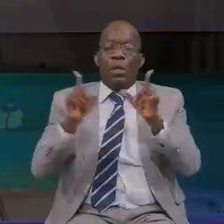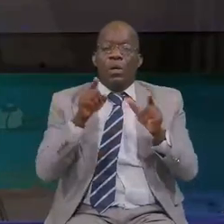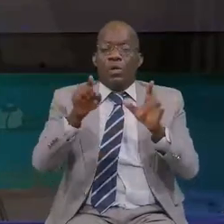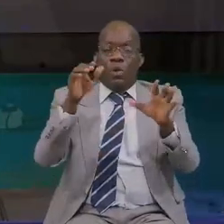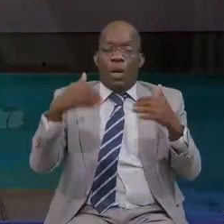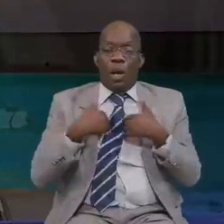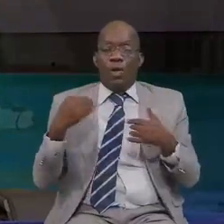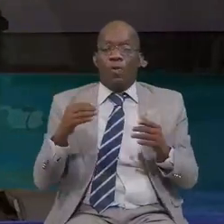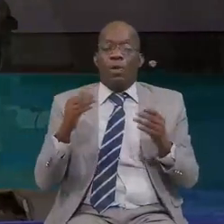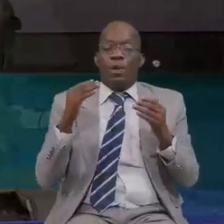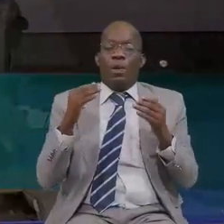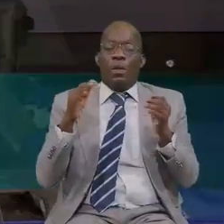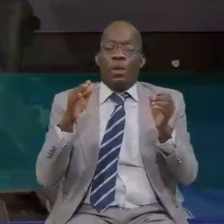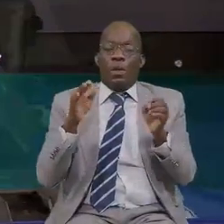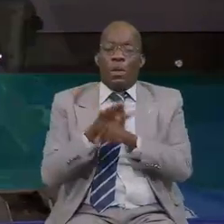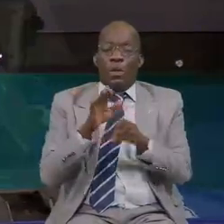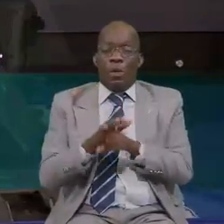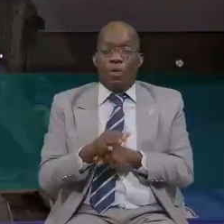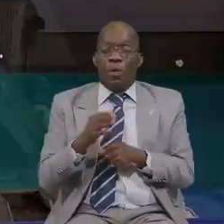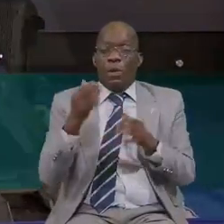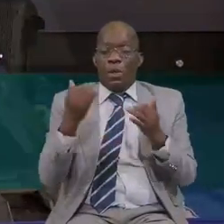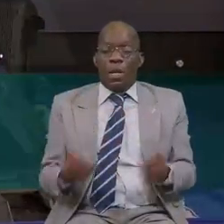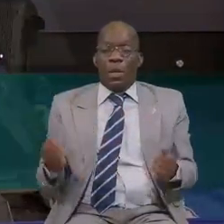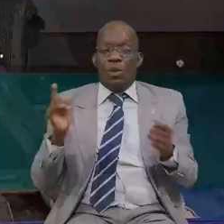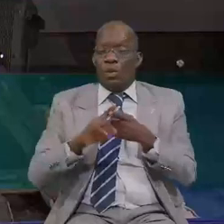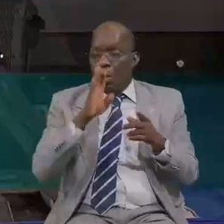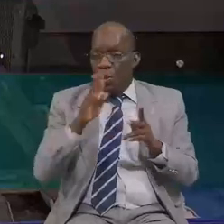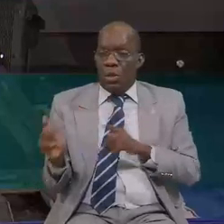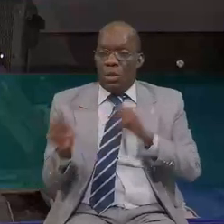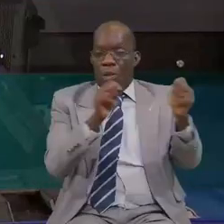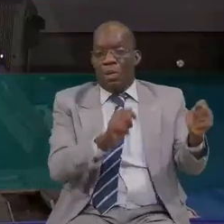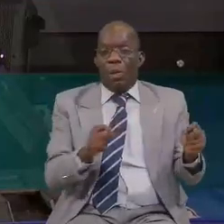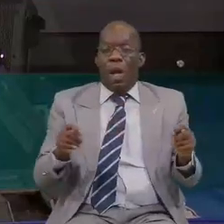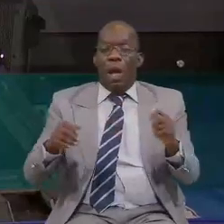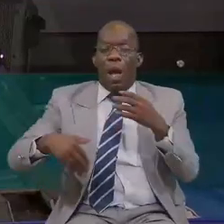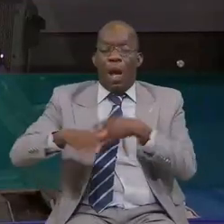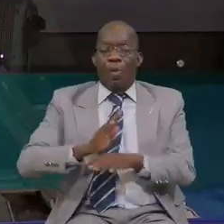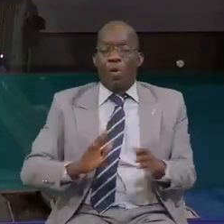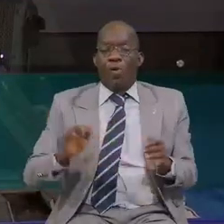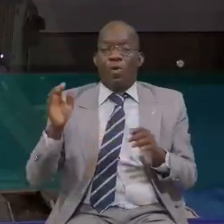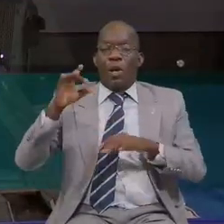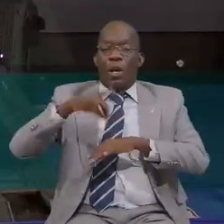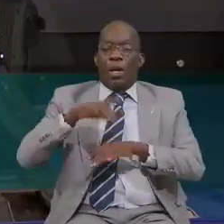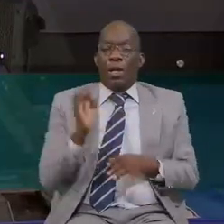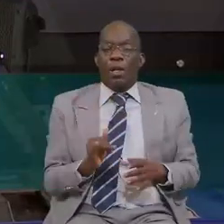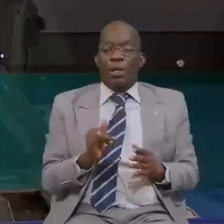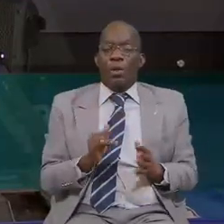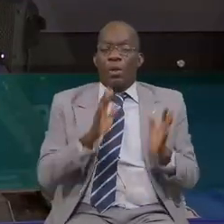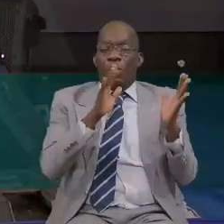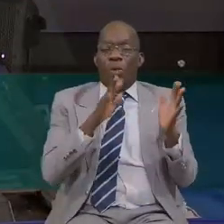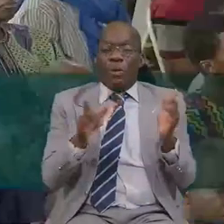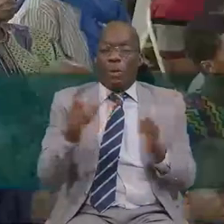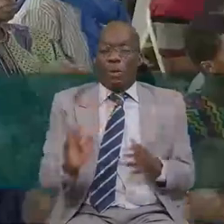maintenant pour être transporté au-dessus des attentes terrestres. Dieu le